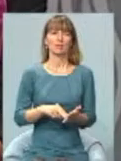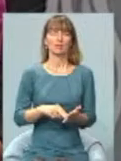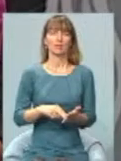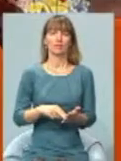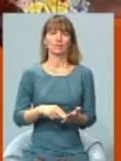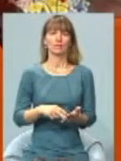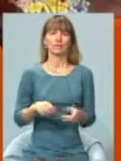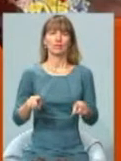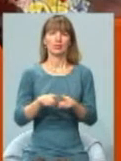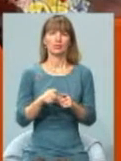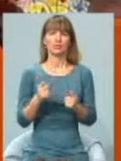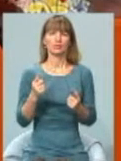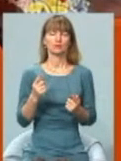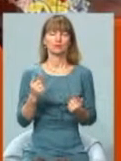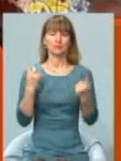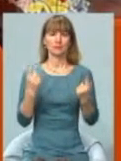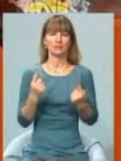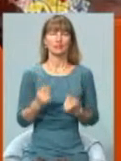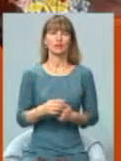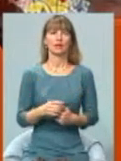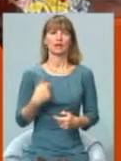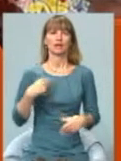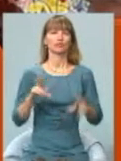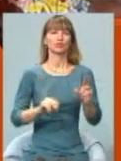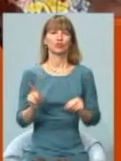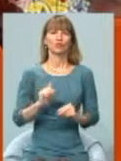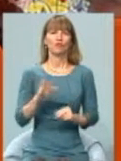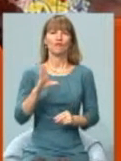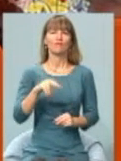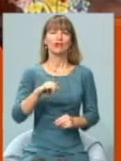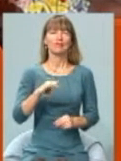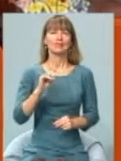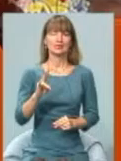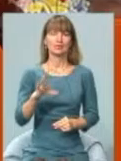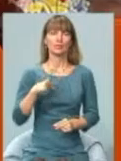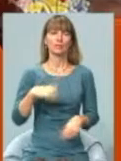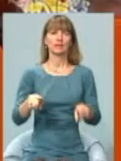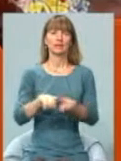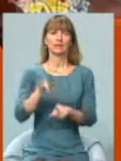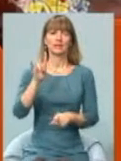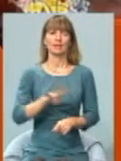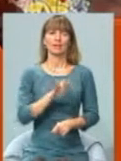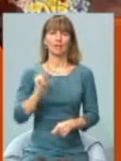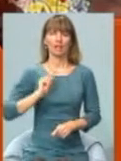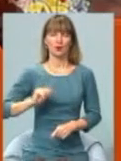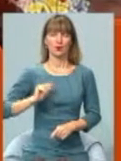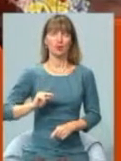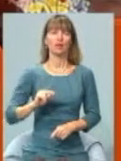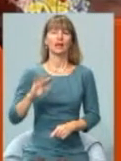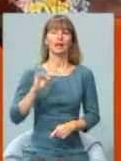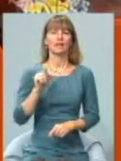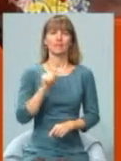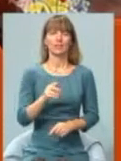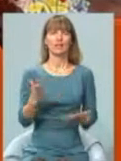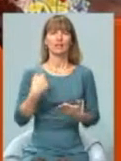Валентин? Ну, я гадаю, що Валентин, тому що був такий священник, і він, як